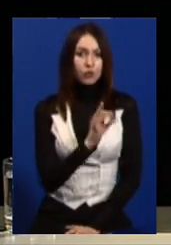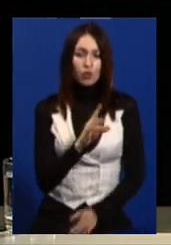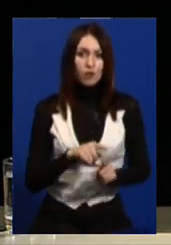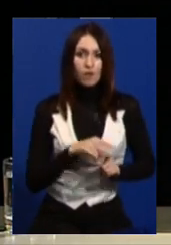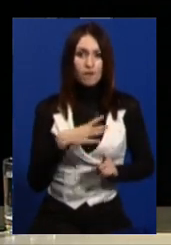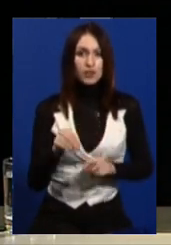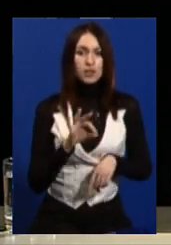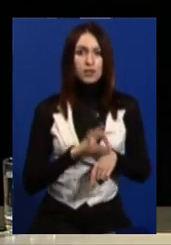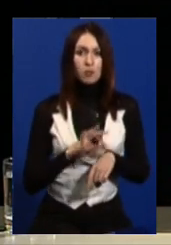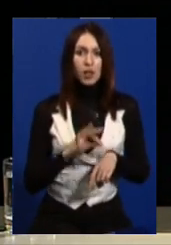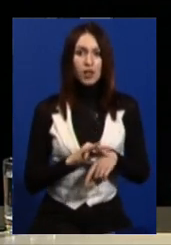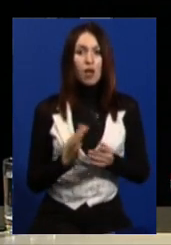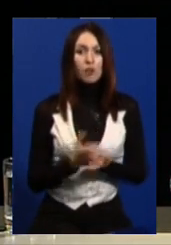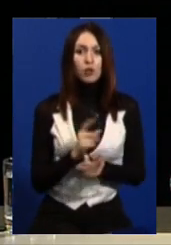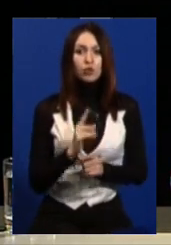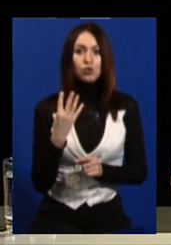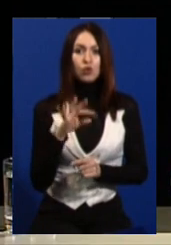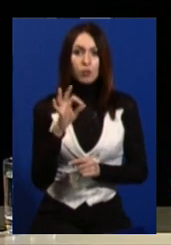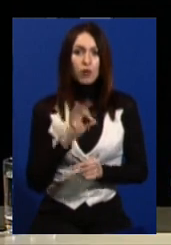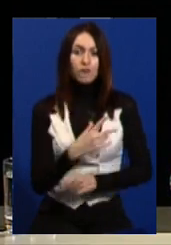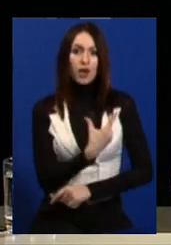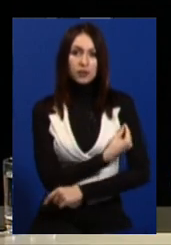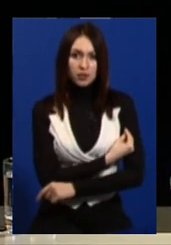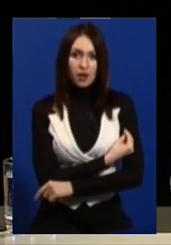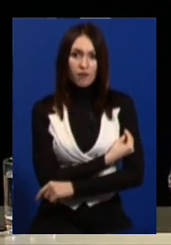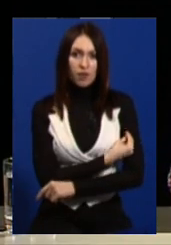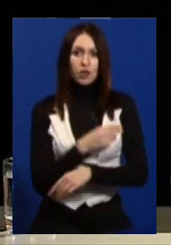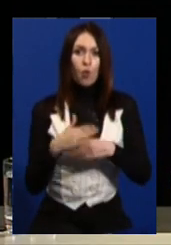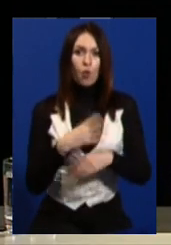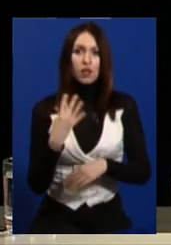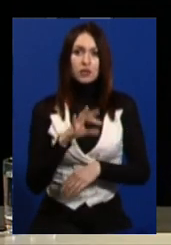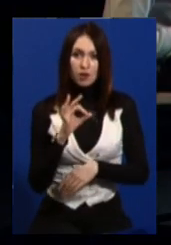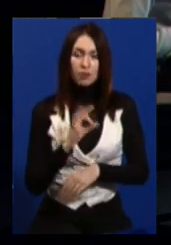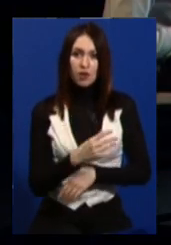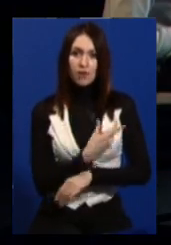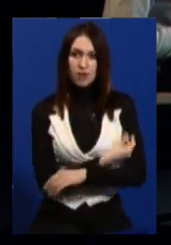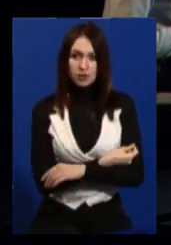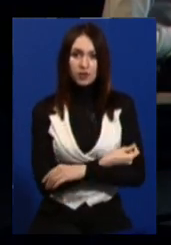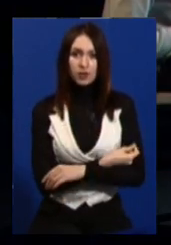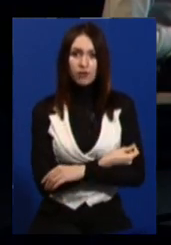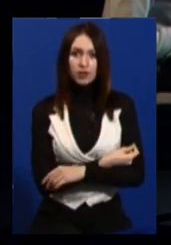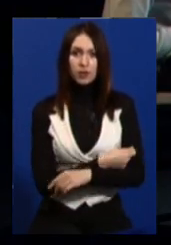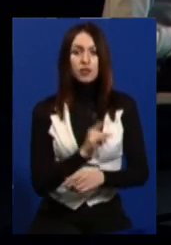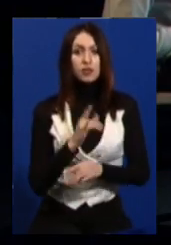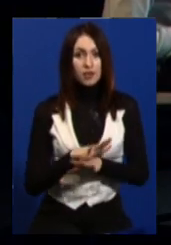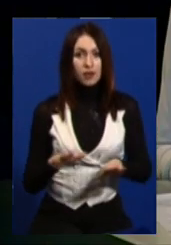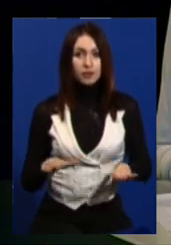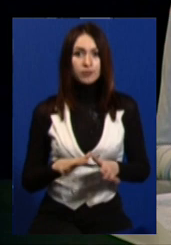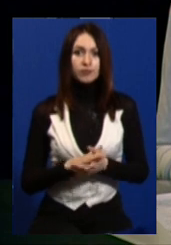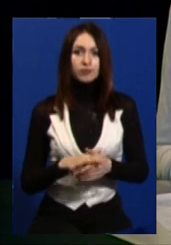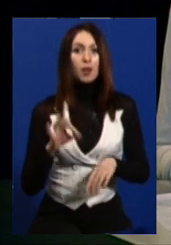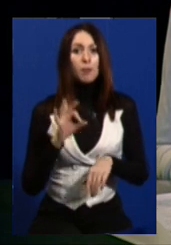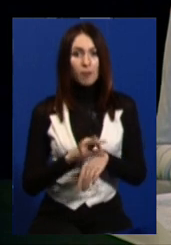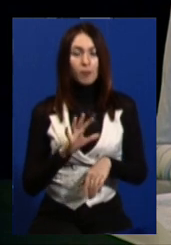болели. Получается, что 40% вакцинированных, около 40%, да, около 40% вакцинированных детей